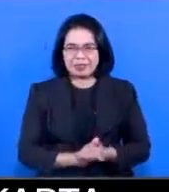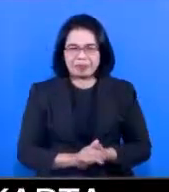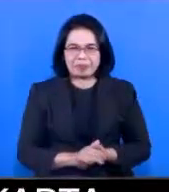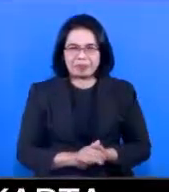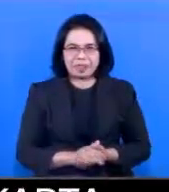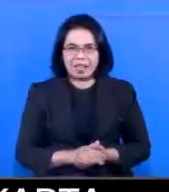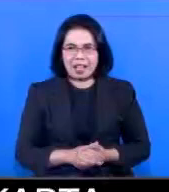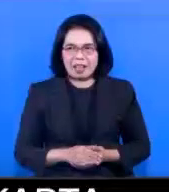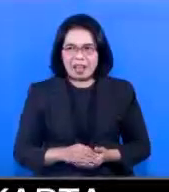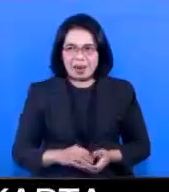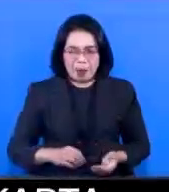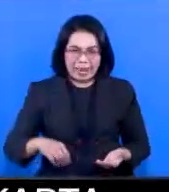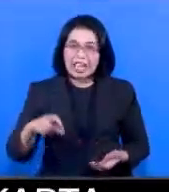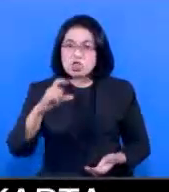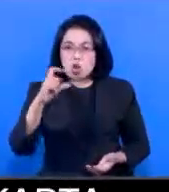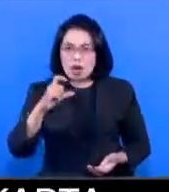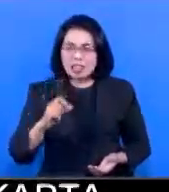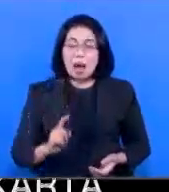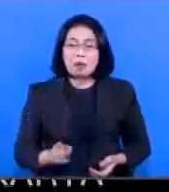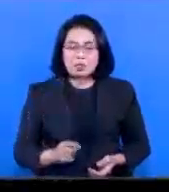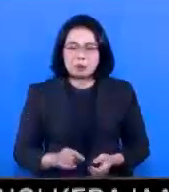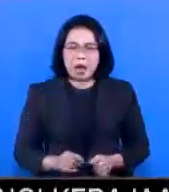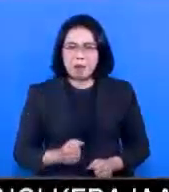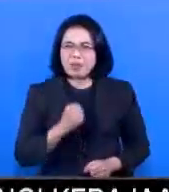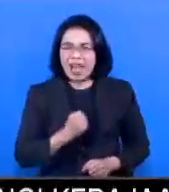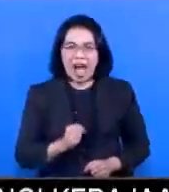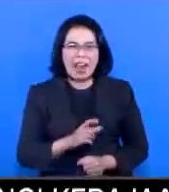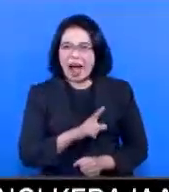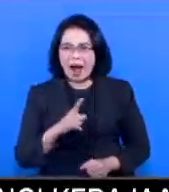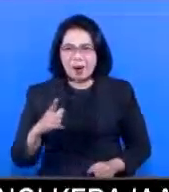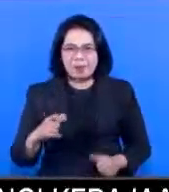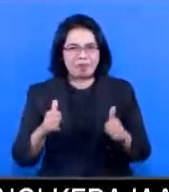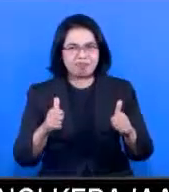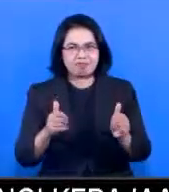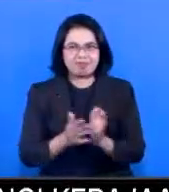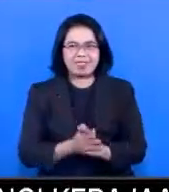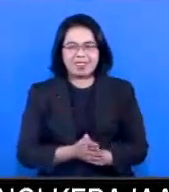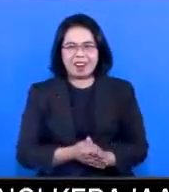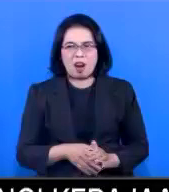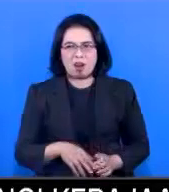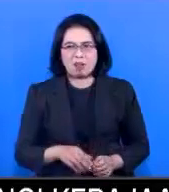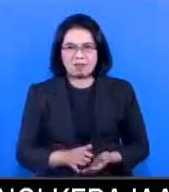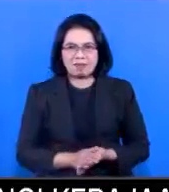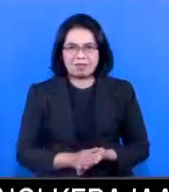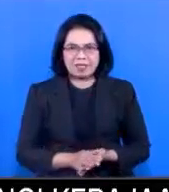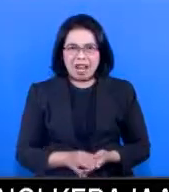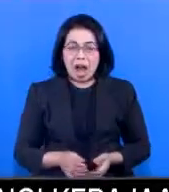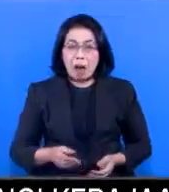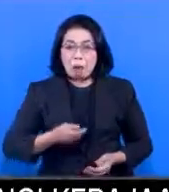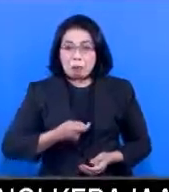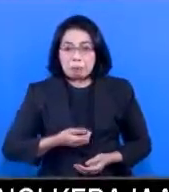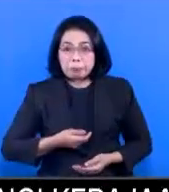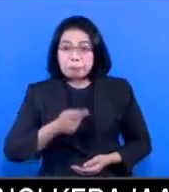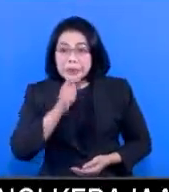ini karena tahan lama. Untuk memenuhi pesanan yang terus bertambah, Niki menambah ovennya. Ia juga membuat